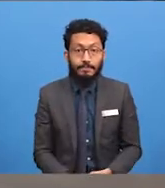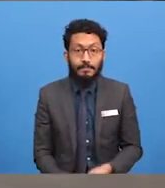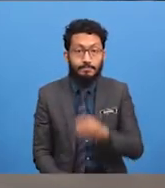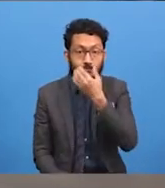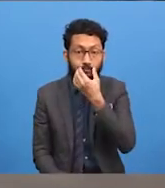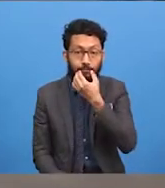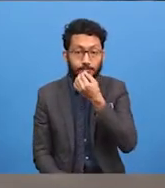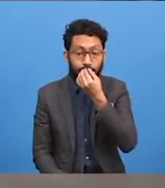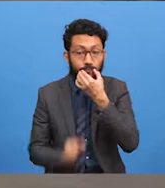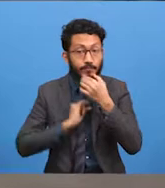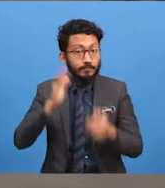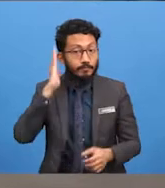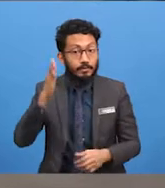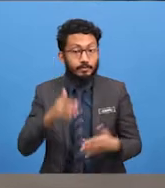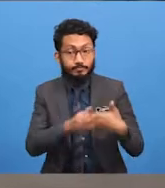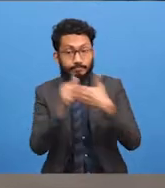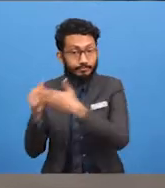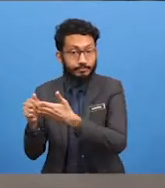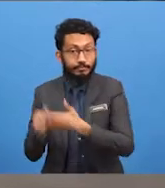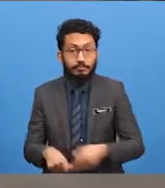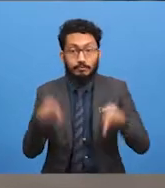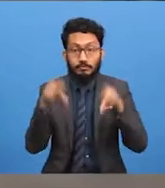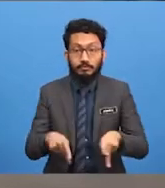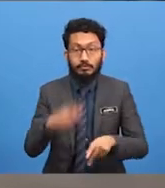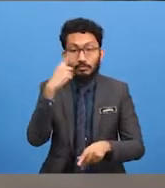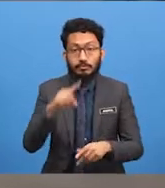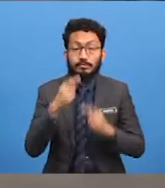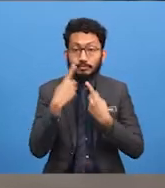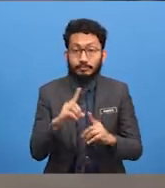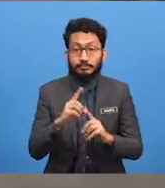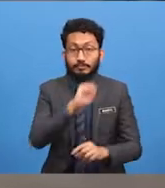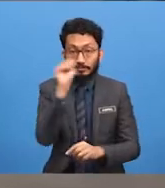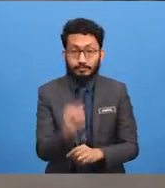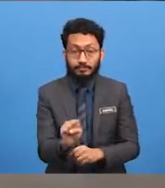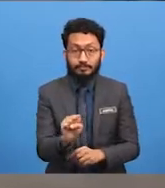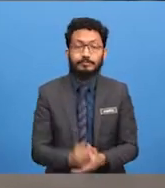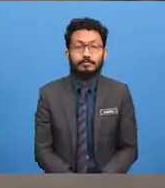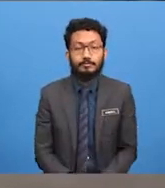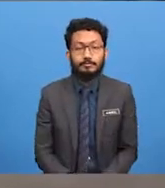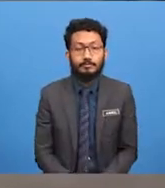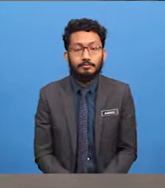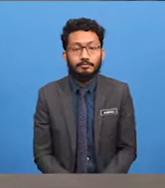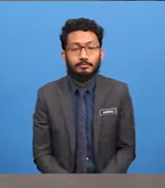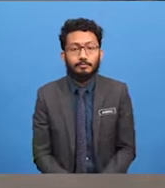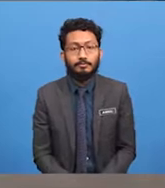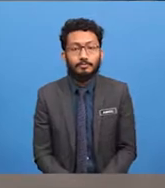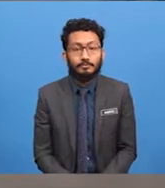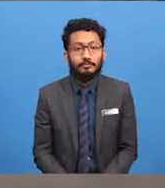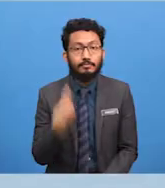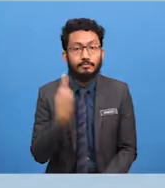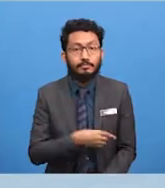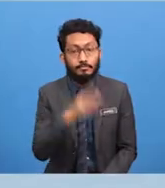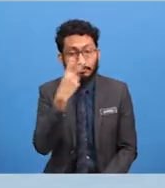maka saya akan membimbing pelajar dalam teknik menjawab soalan-soalan tersebut. Kita